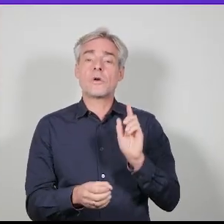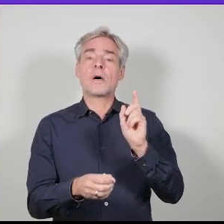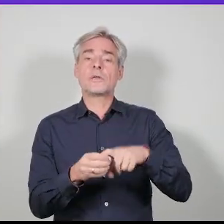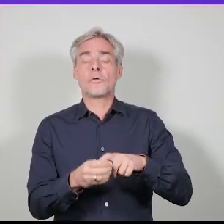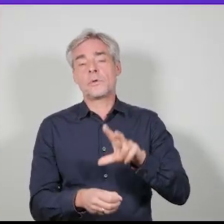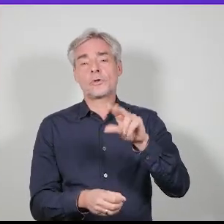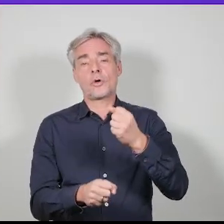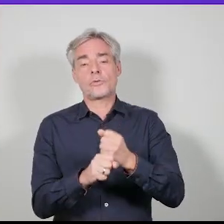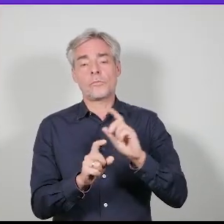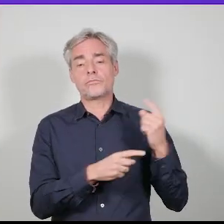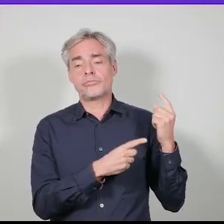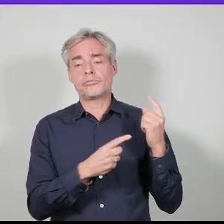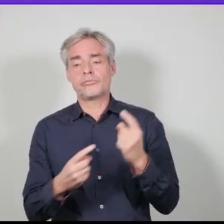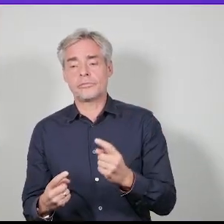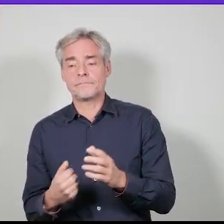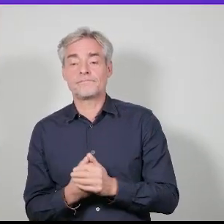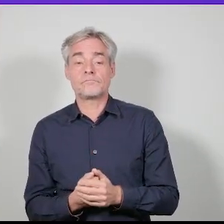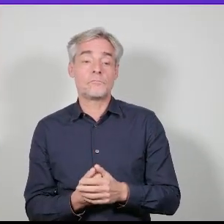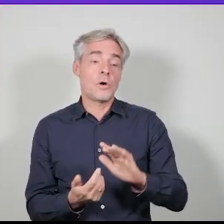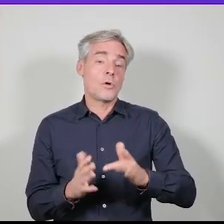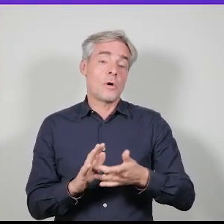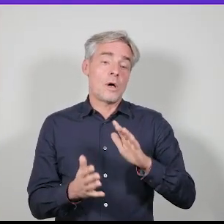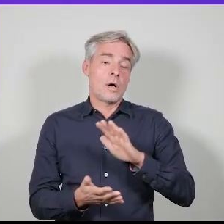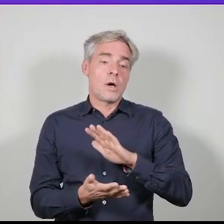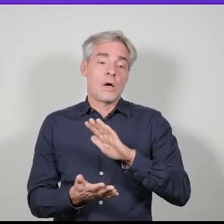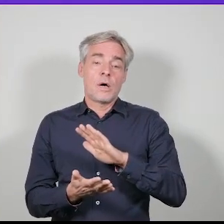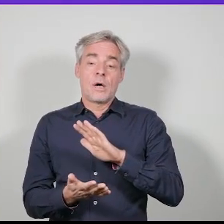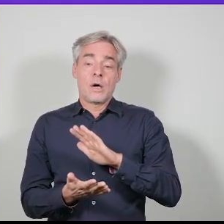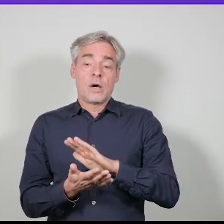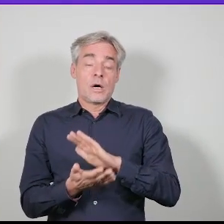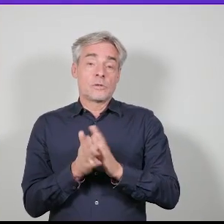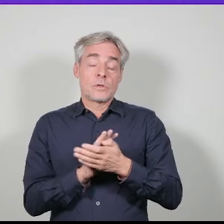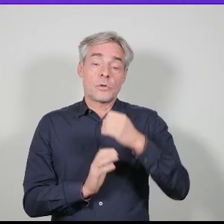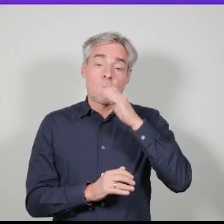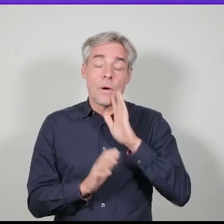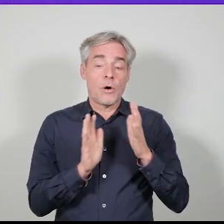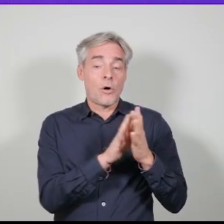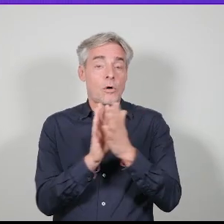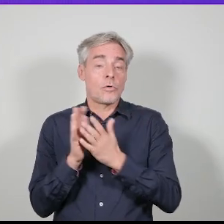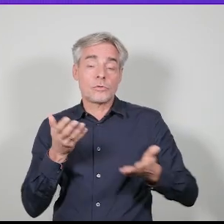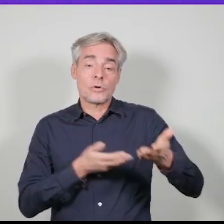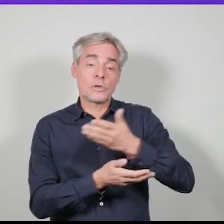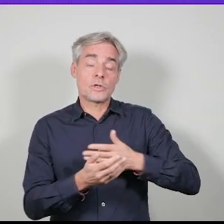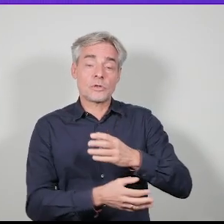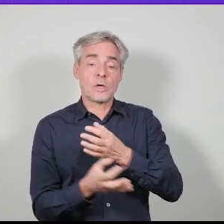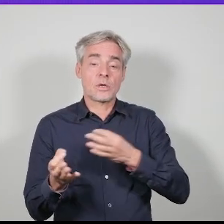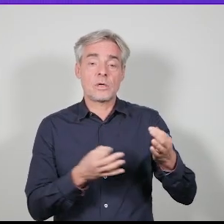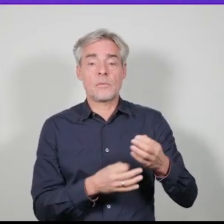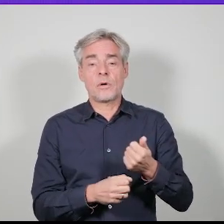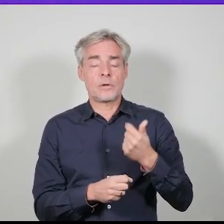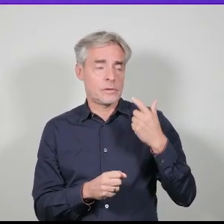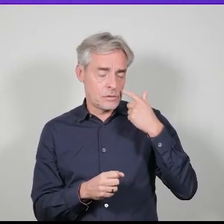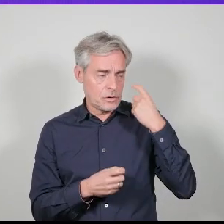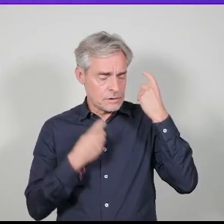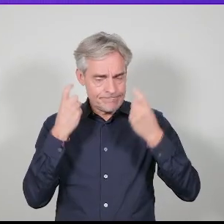une trentaine d'années. Et donc comme dans toute association de parents, on se rencontre et on échange très régulièrement. Ces dernières années, on s'est